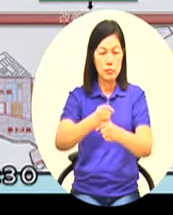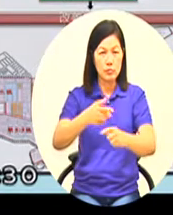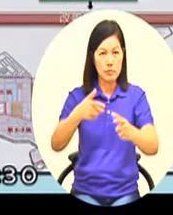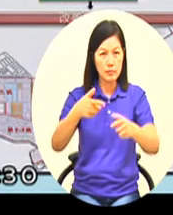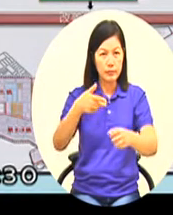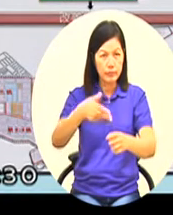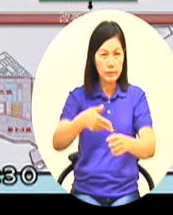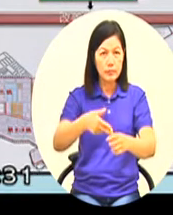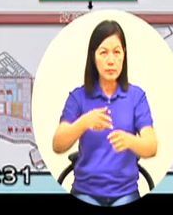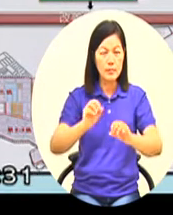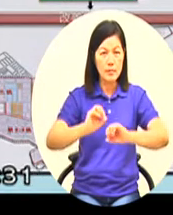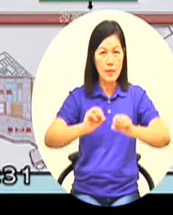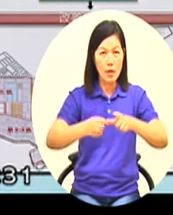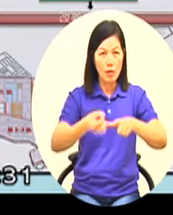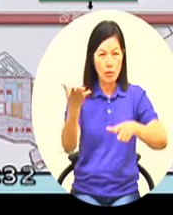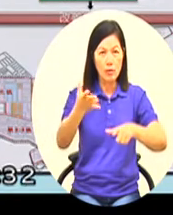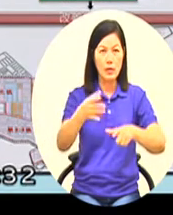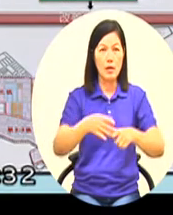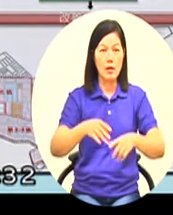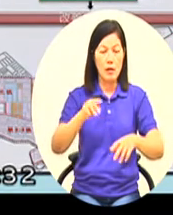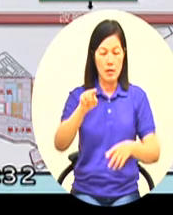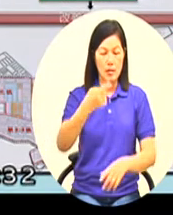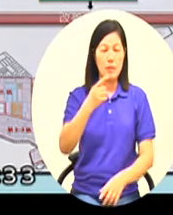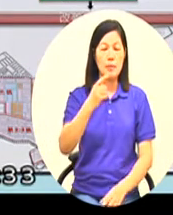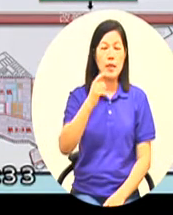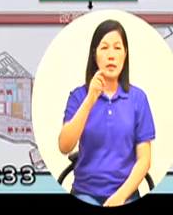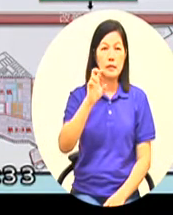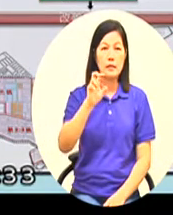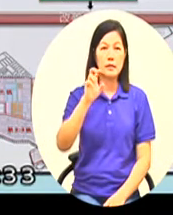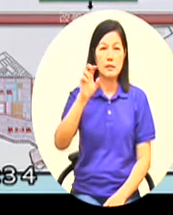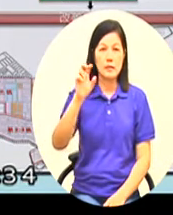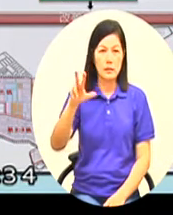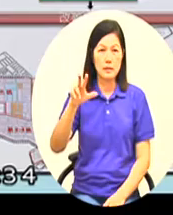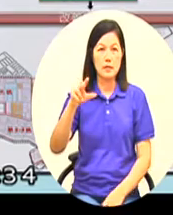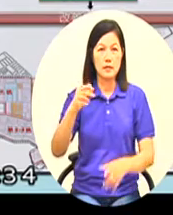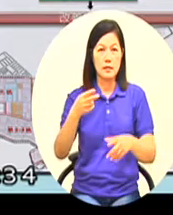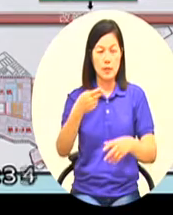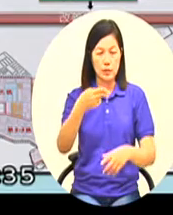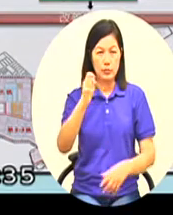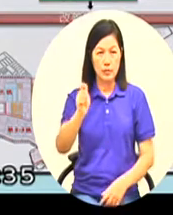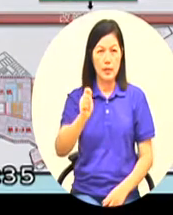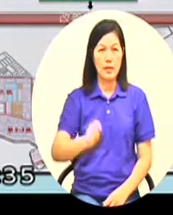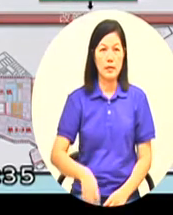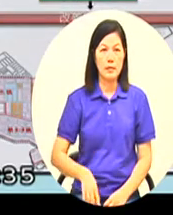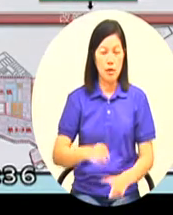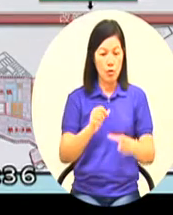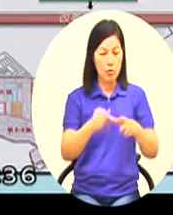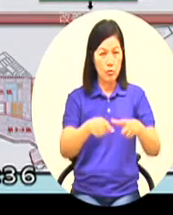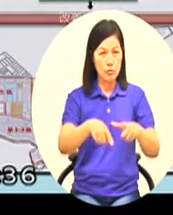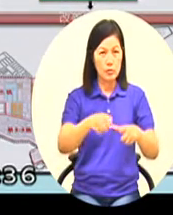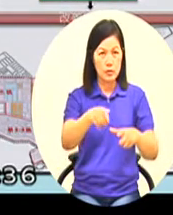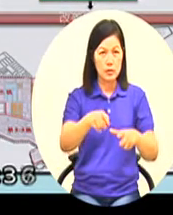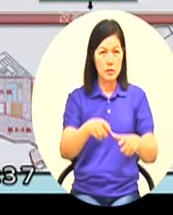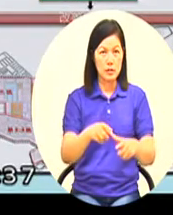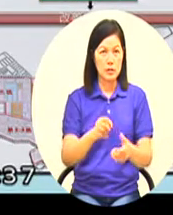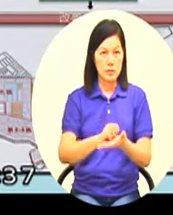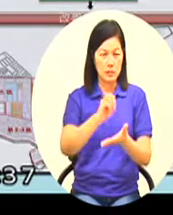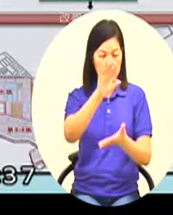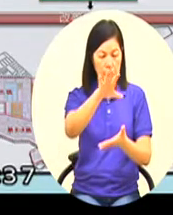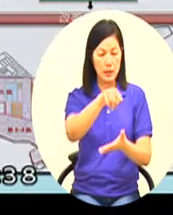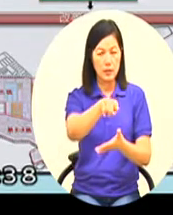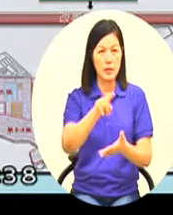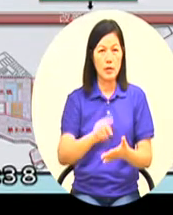有177公顷，那其目前该公司已经提报了控制计划到环保局来进行审